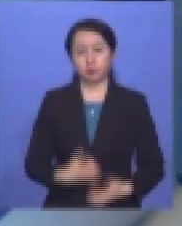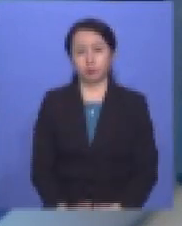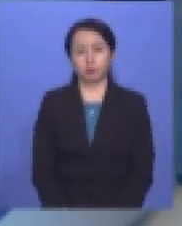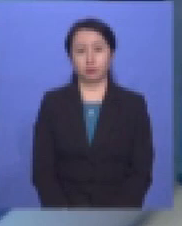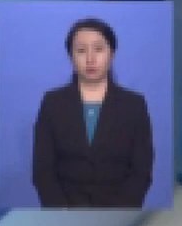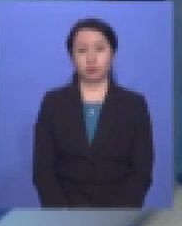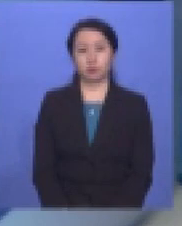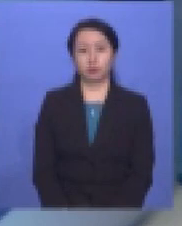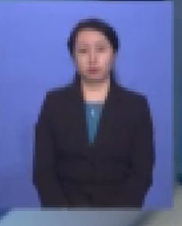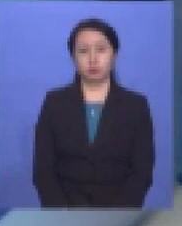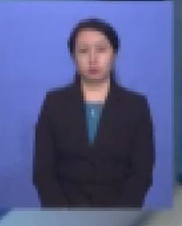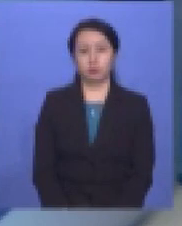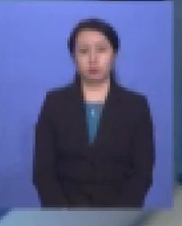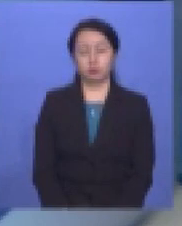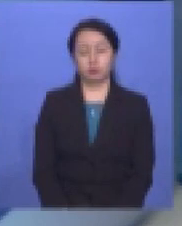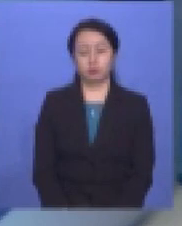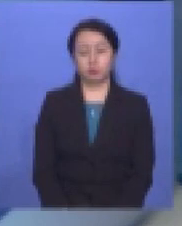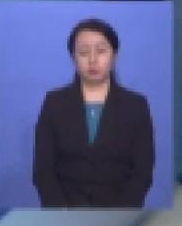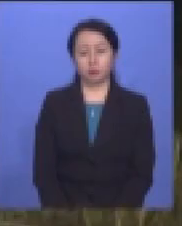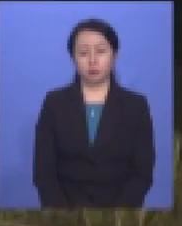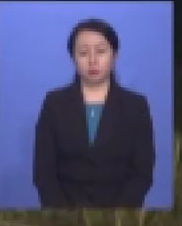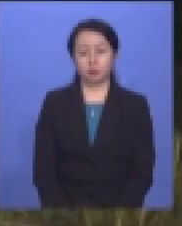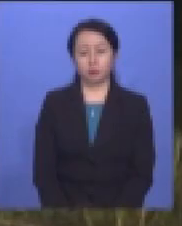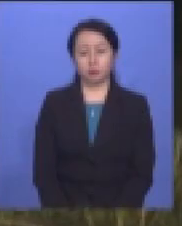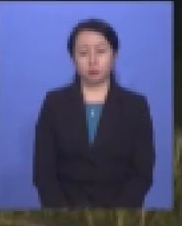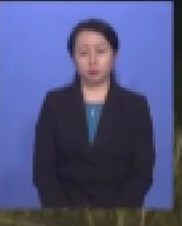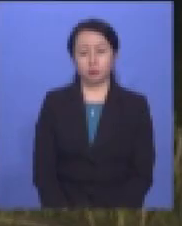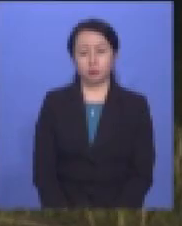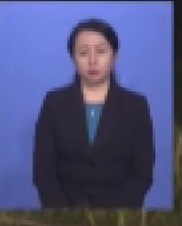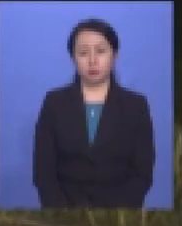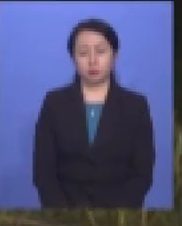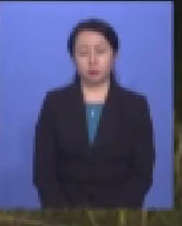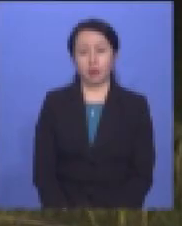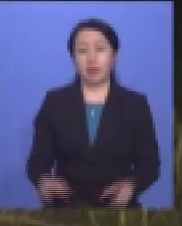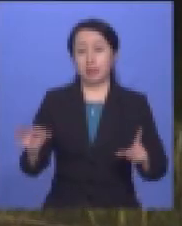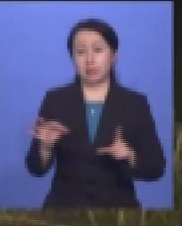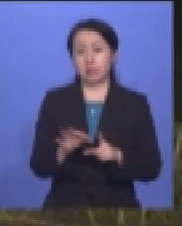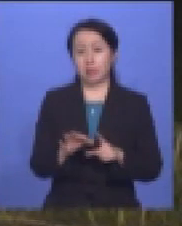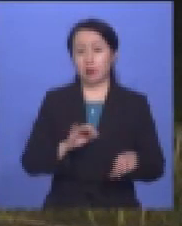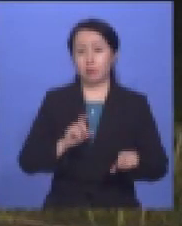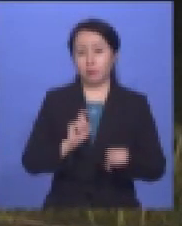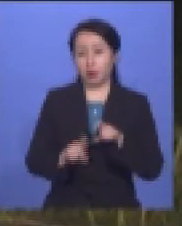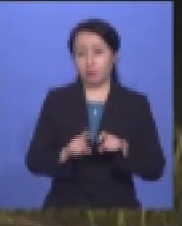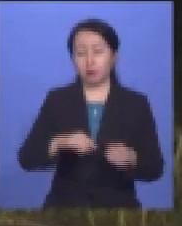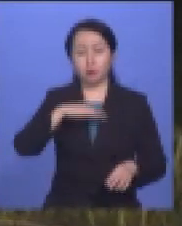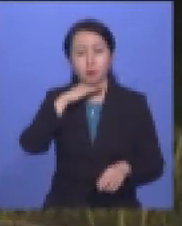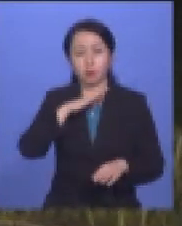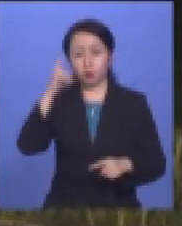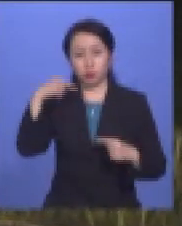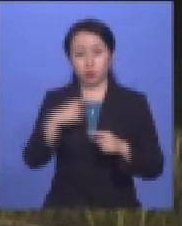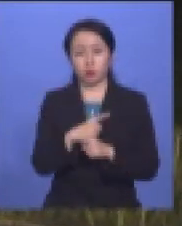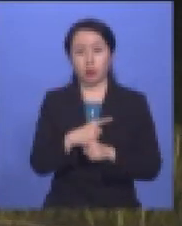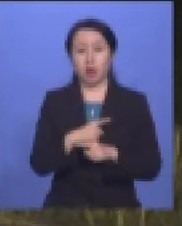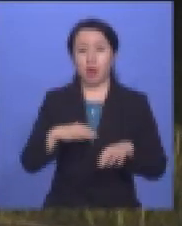в материале пресс-службы областного полицейского ведомства цель рейда призвать водителей обращать внимание не только на техническую